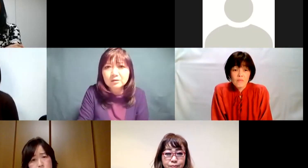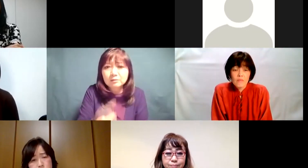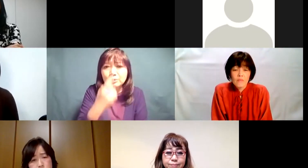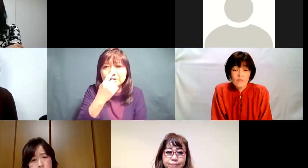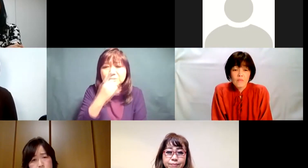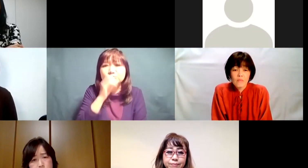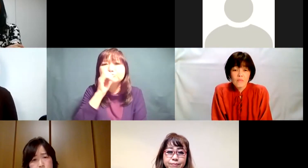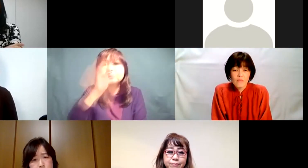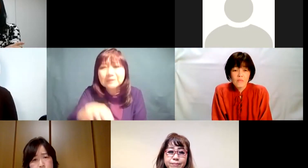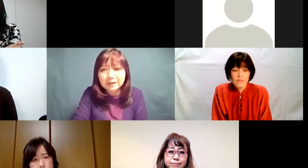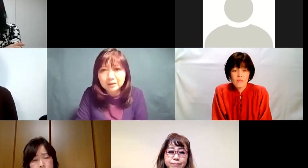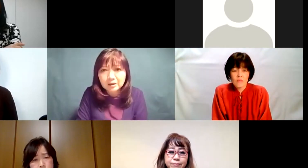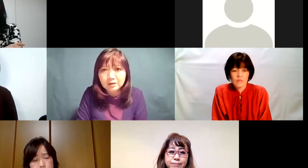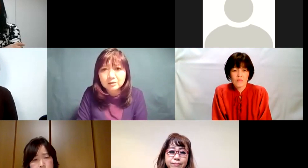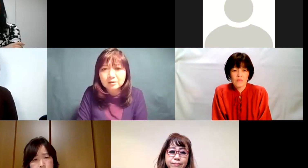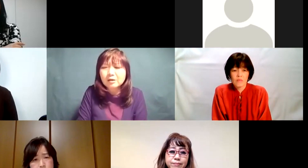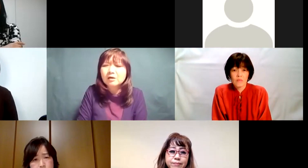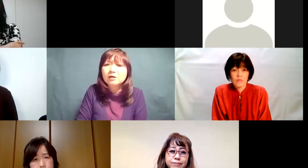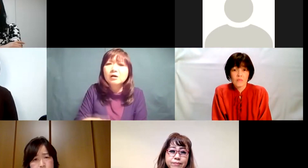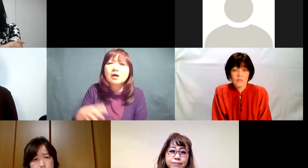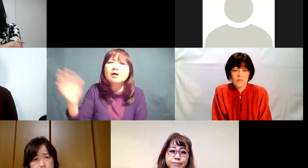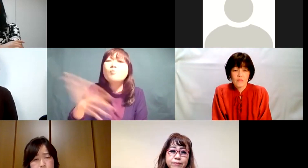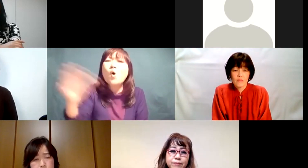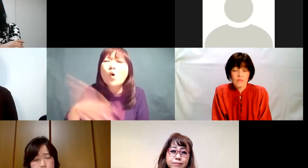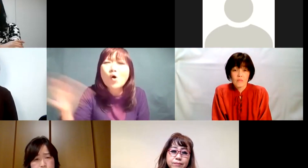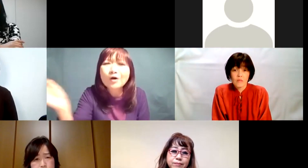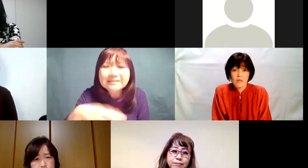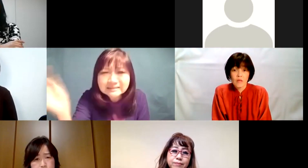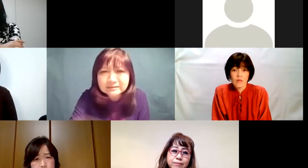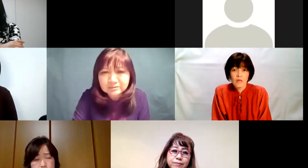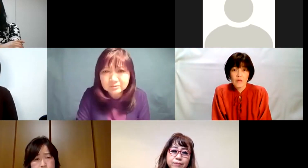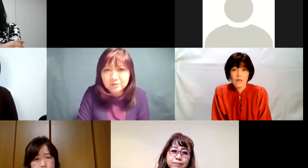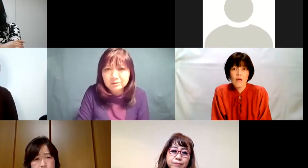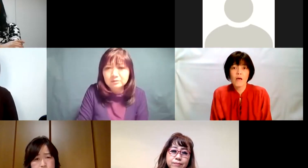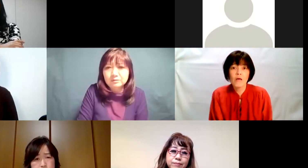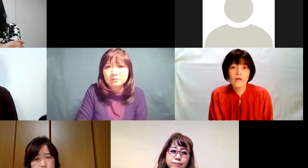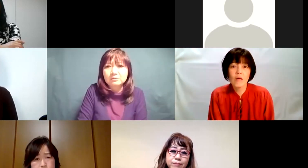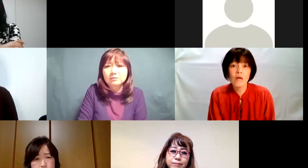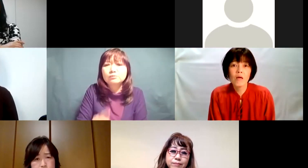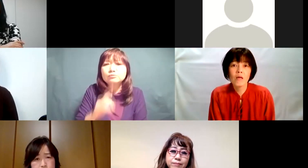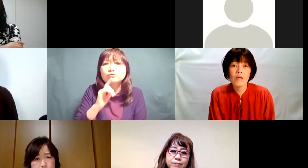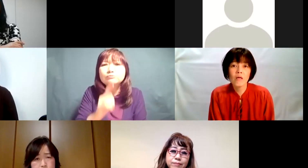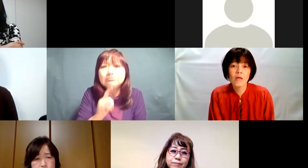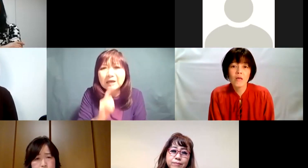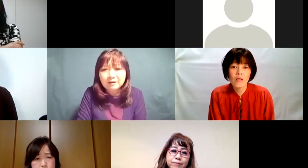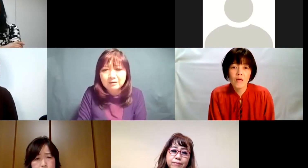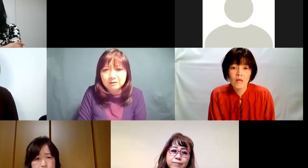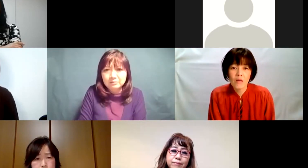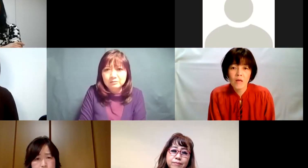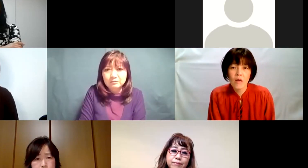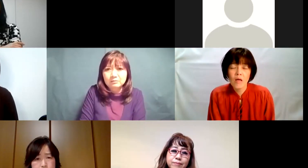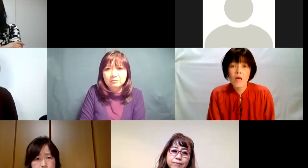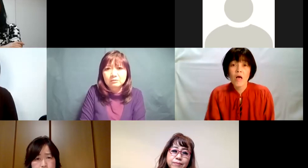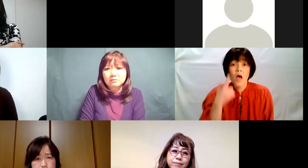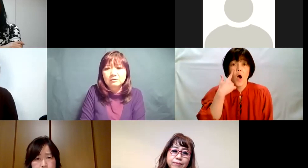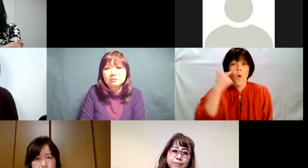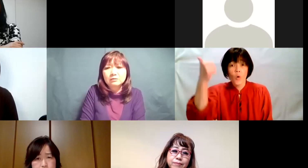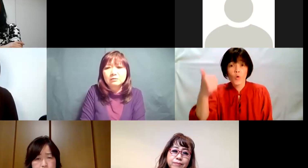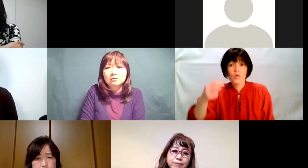私がもういいと言ったの、もういいと。